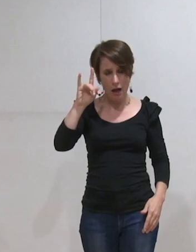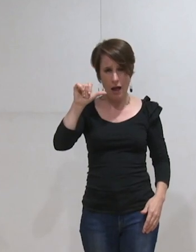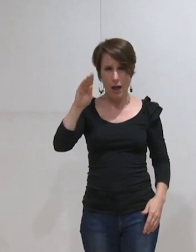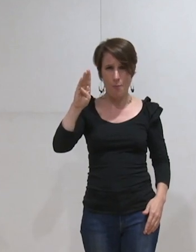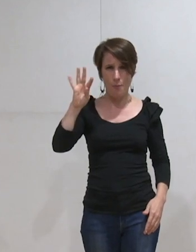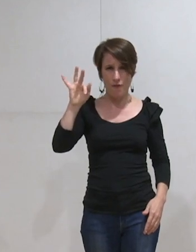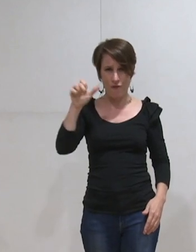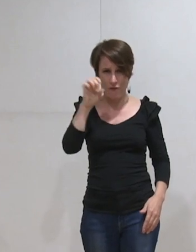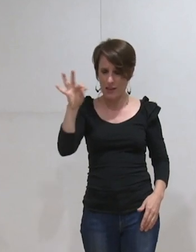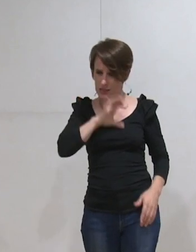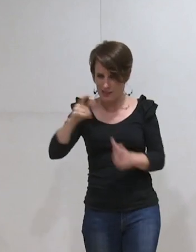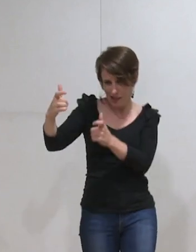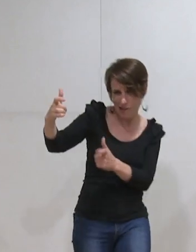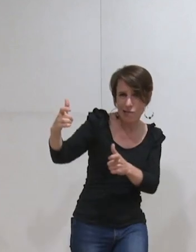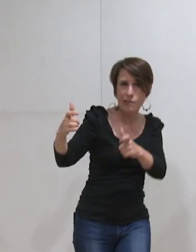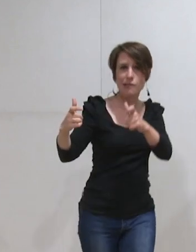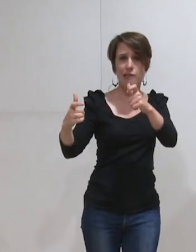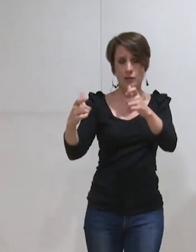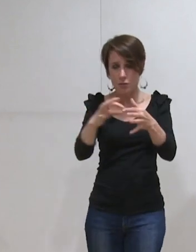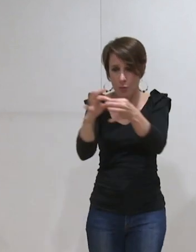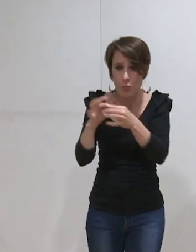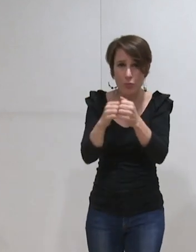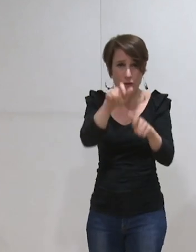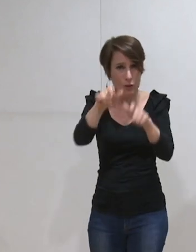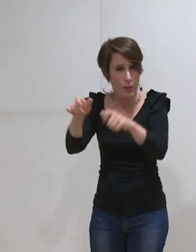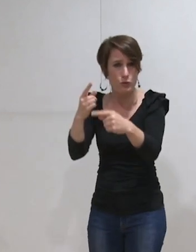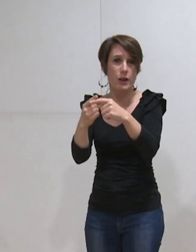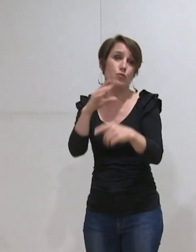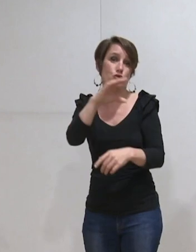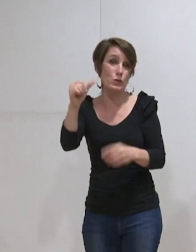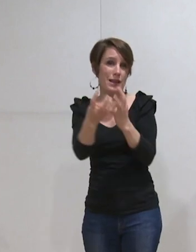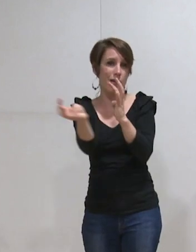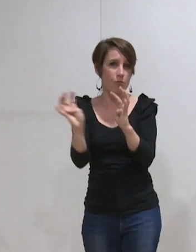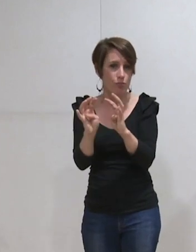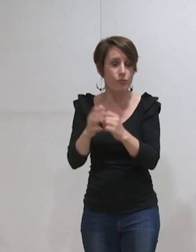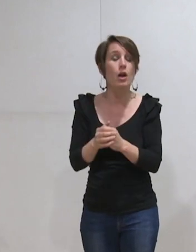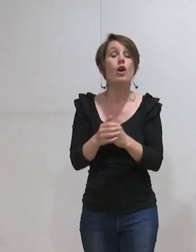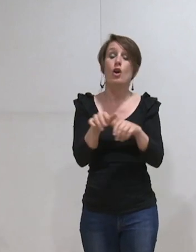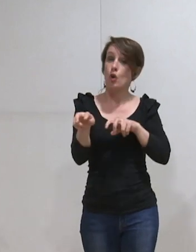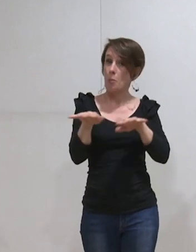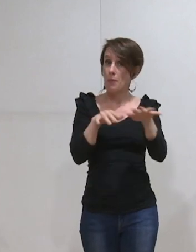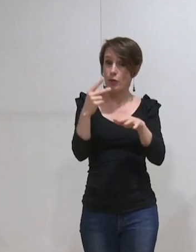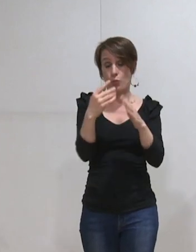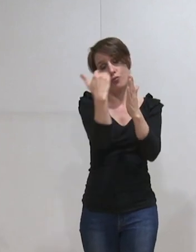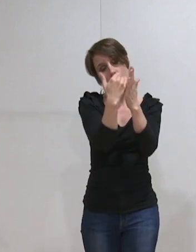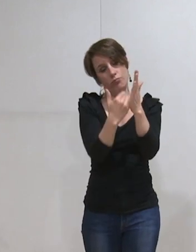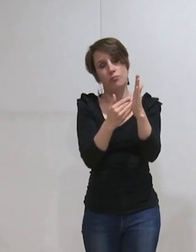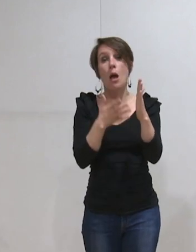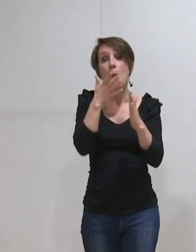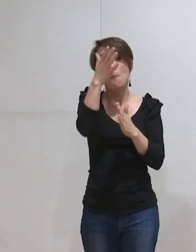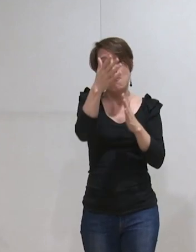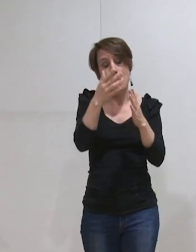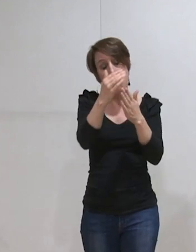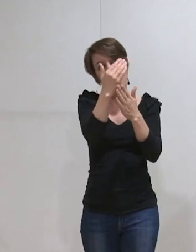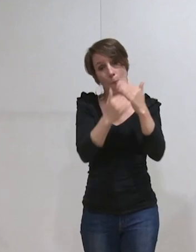collaboration avec le Conseil d'Administration et le personnel cette démarche est précisée dans le plan d'avenir qui a été présenté récemment